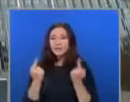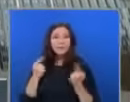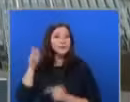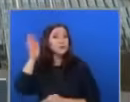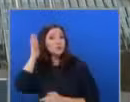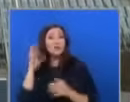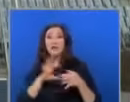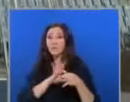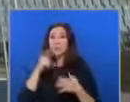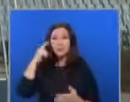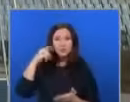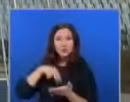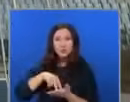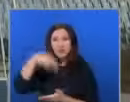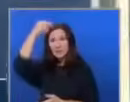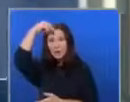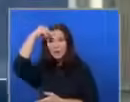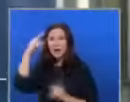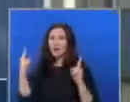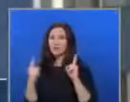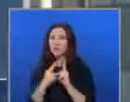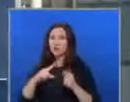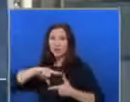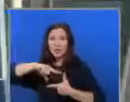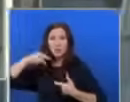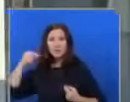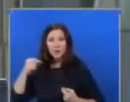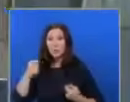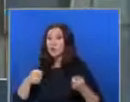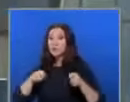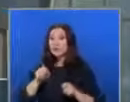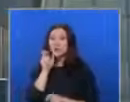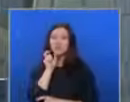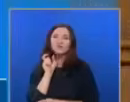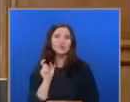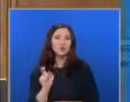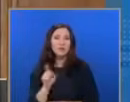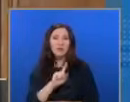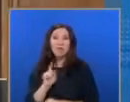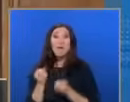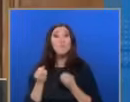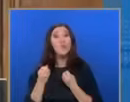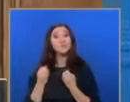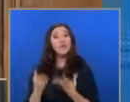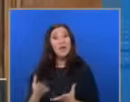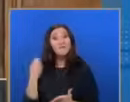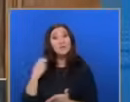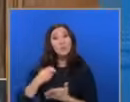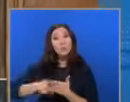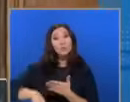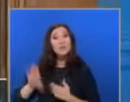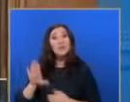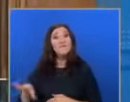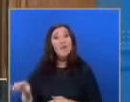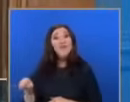изслушване във връзка с позицията на България на срещата на НАТО и завършва с думите «Не позволявайте на глупци да